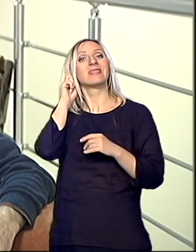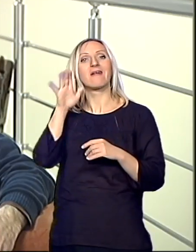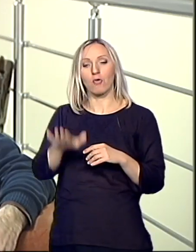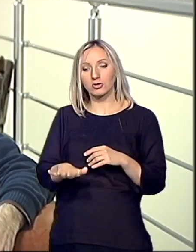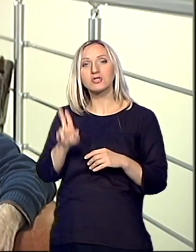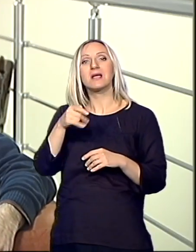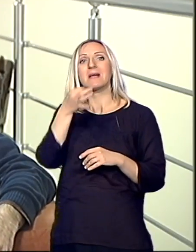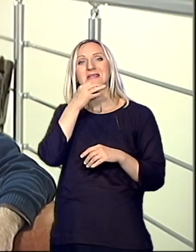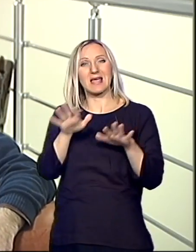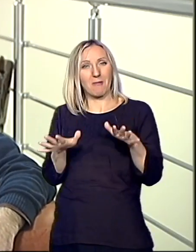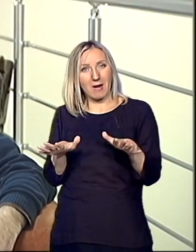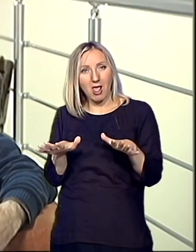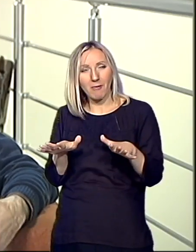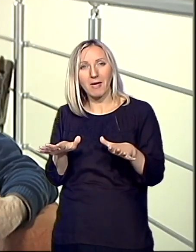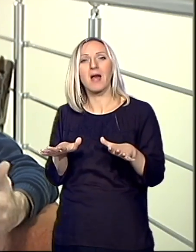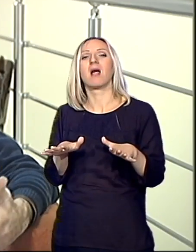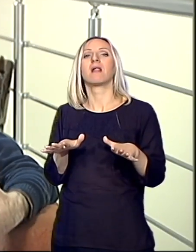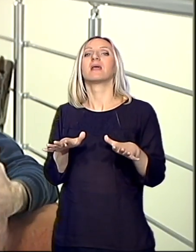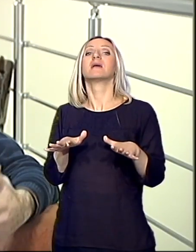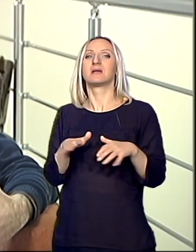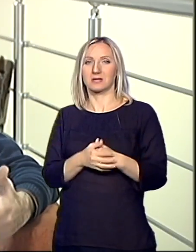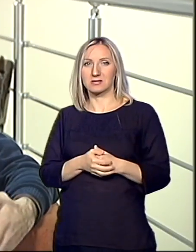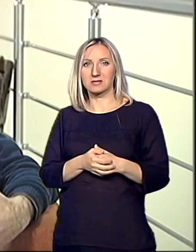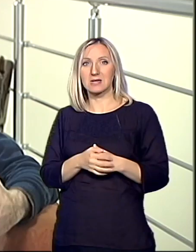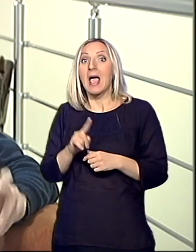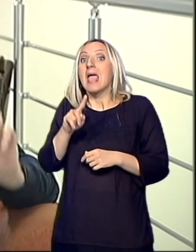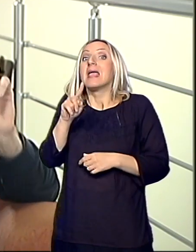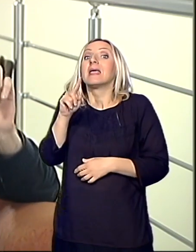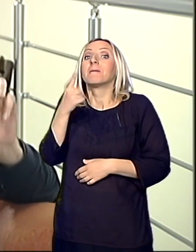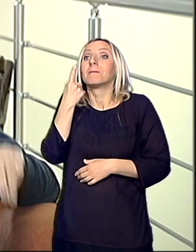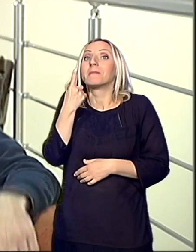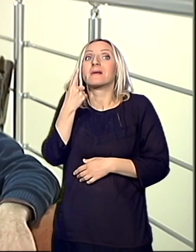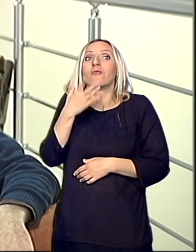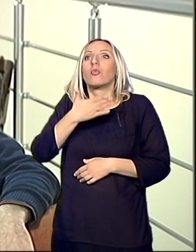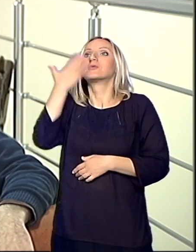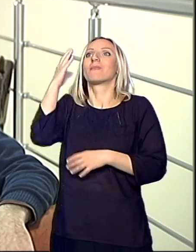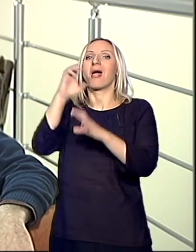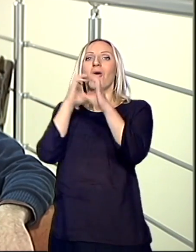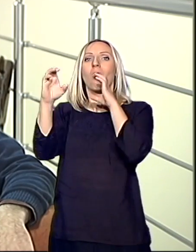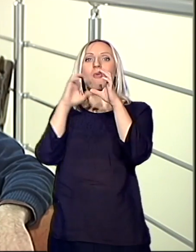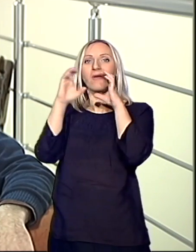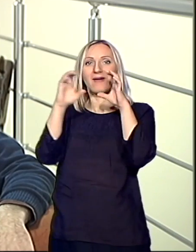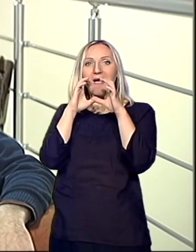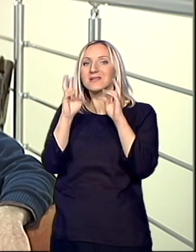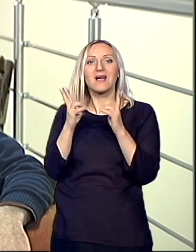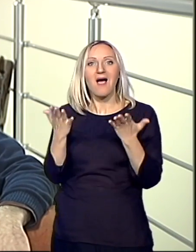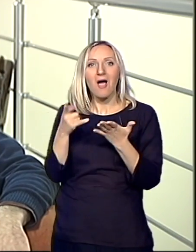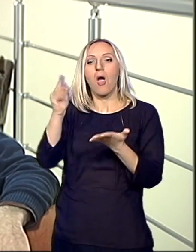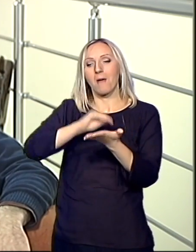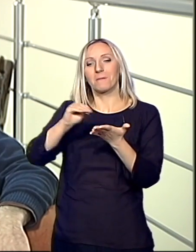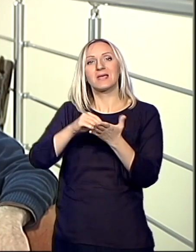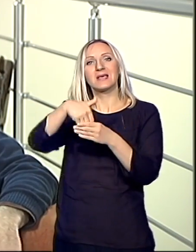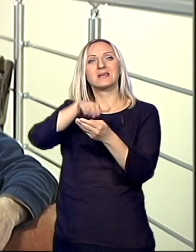patila od cerebralne paralize, ali je našla prvu vrstu komunikacije, normalne komunikacije s ljudima, tako što je pisala Elvisu